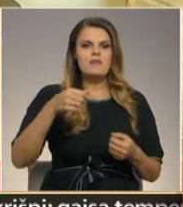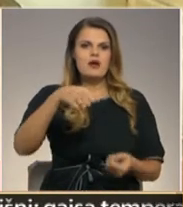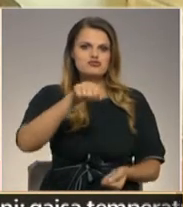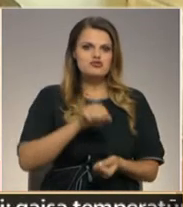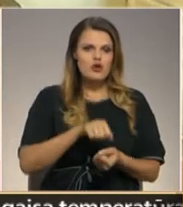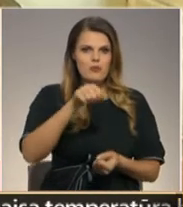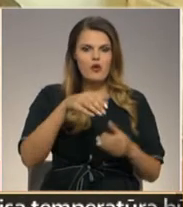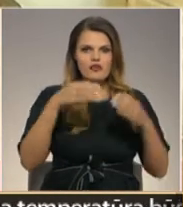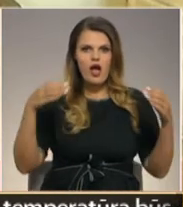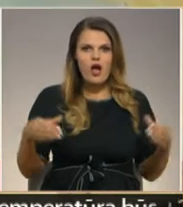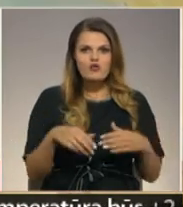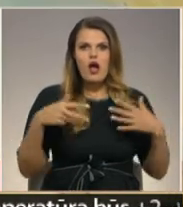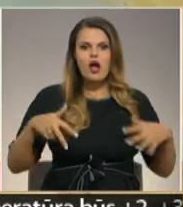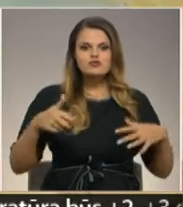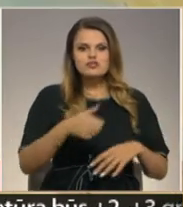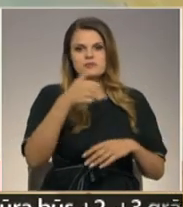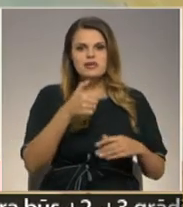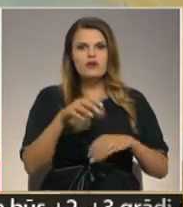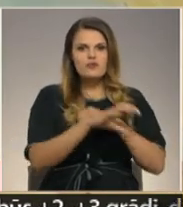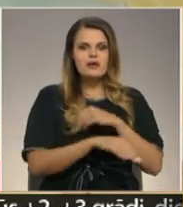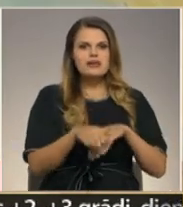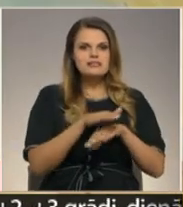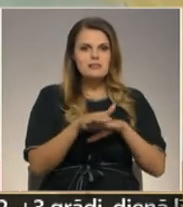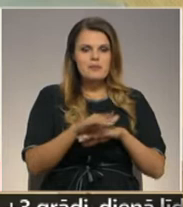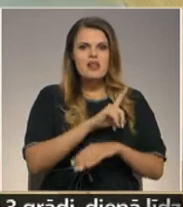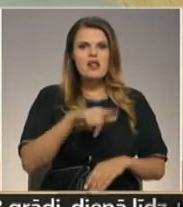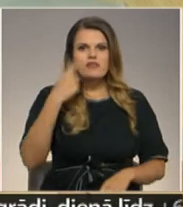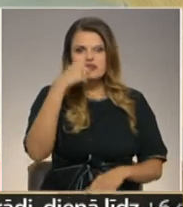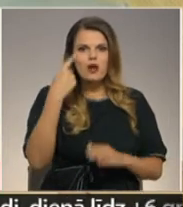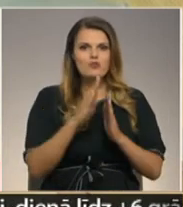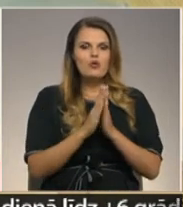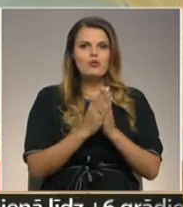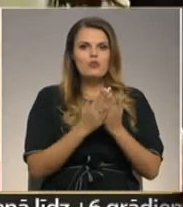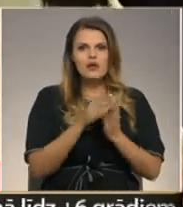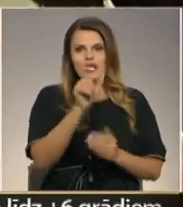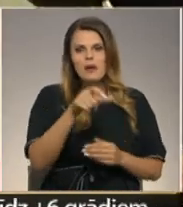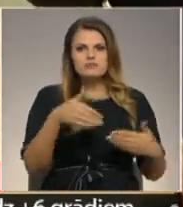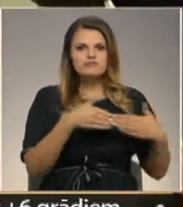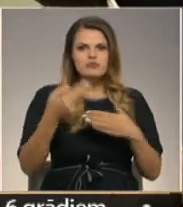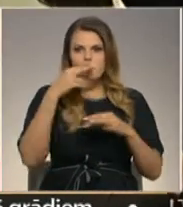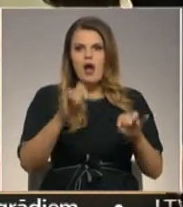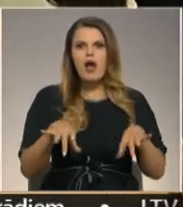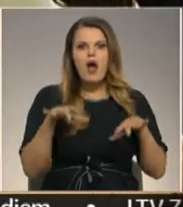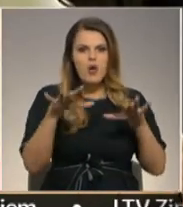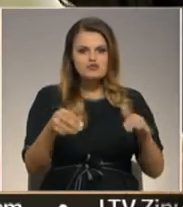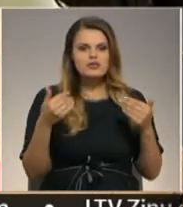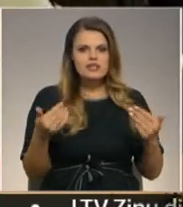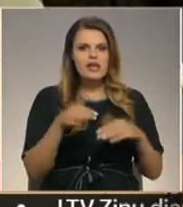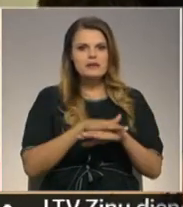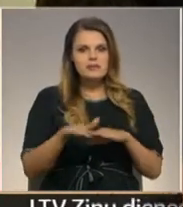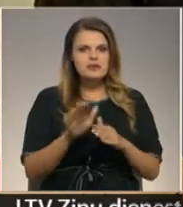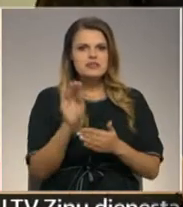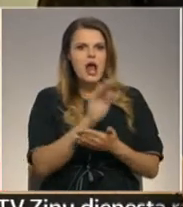kurš 80. Gada beigās piepildīts ar latviešu autoru grāmatām atceļojis no Austrālijas, taču šobrīd tas ir aizpildīts ar